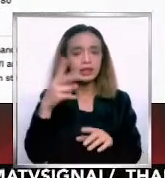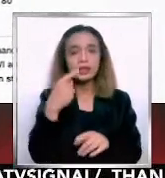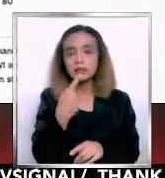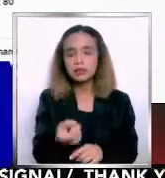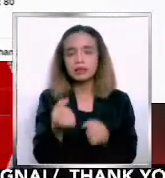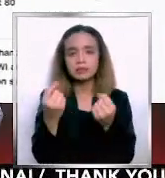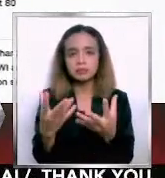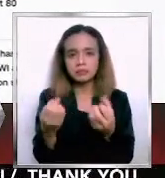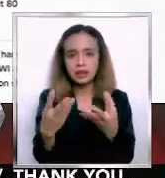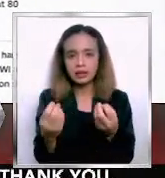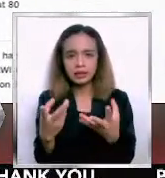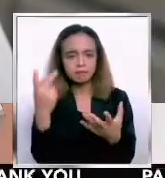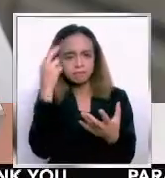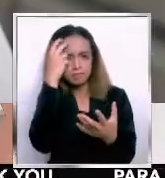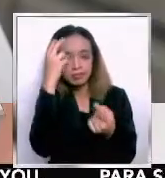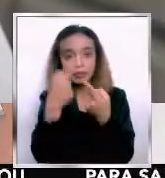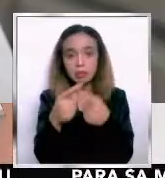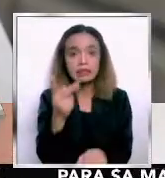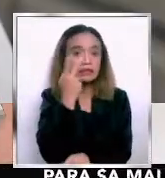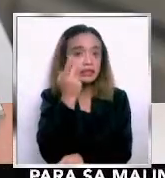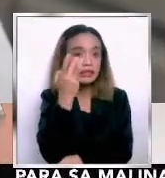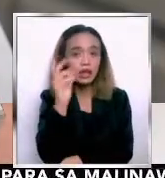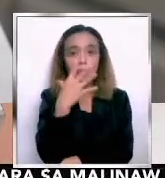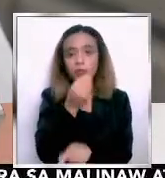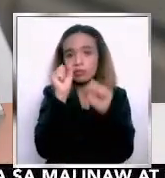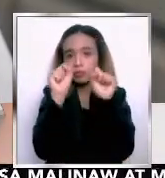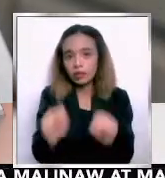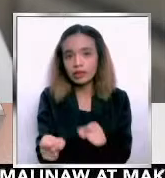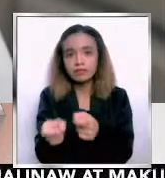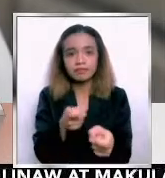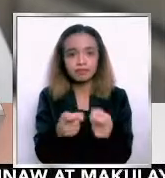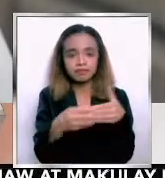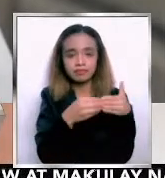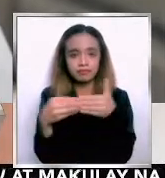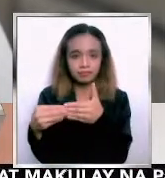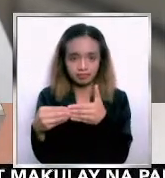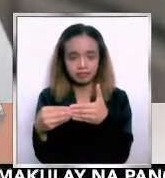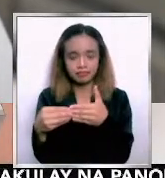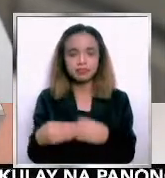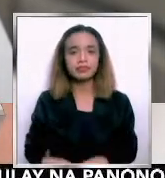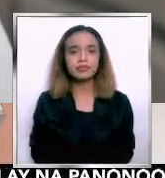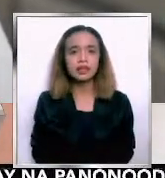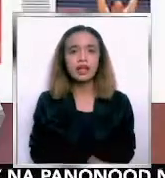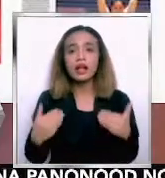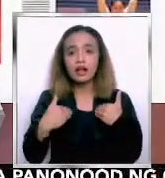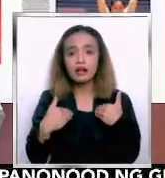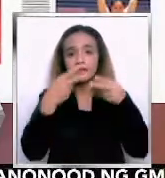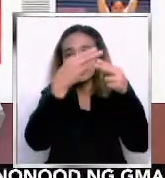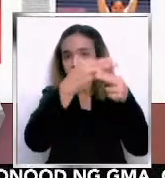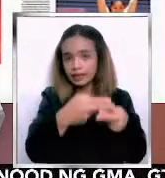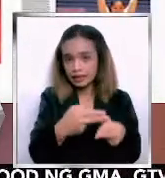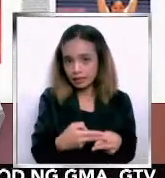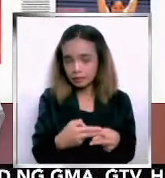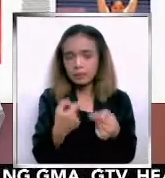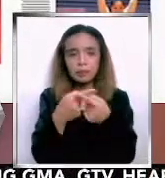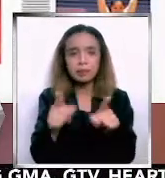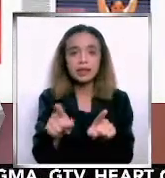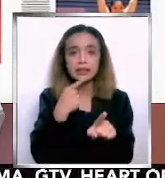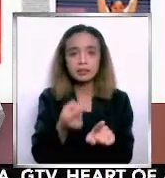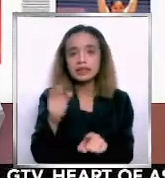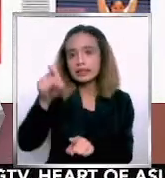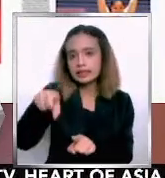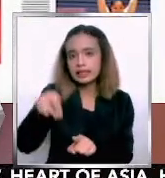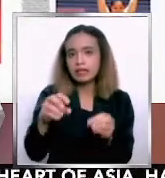pero tinitingnan pa niya kung sino mga may kakayahang mamuno sa mga kagawaran. May mga pangalan na rin anyang lumabas pero kailangan daw na maging masusi